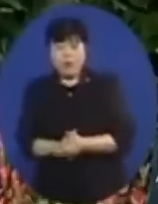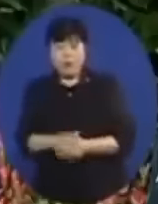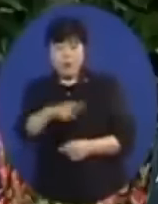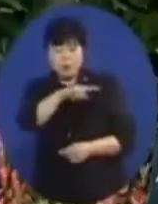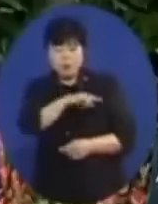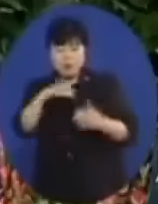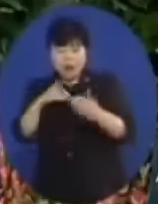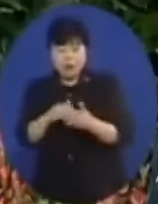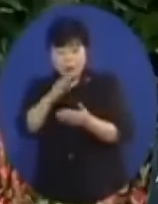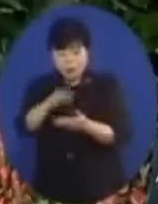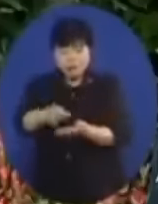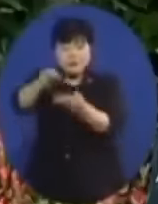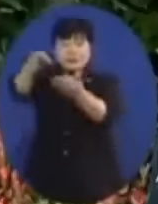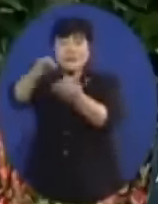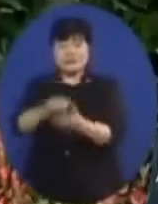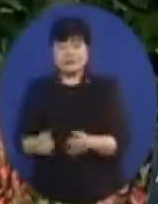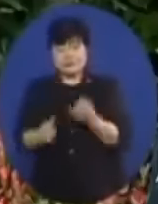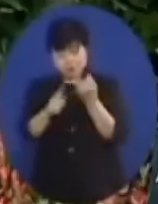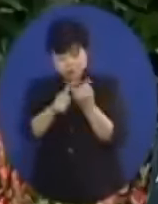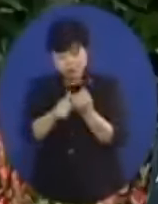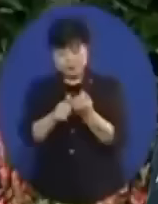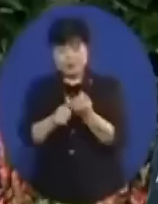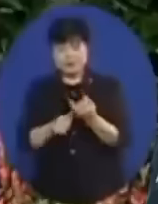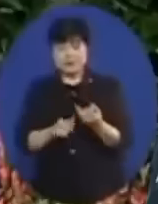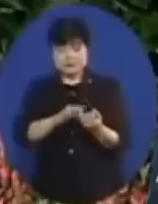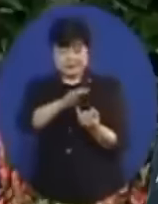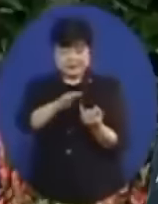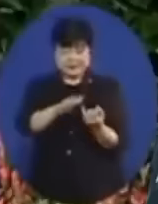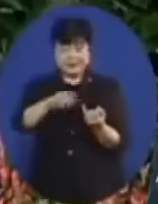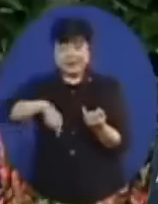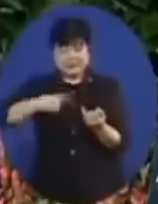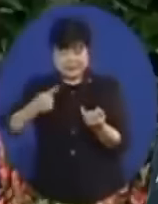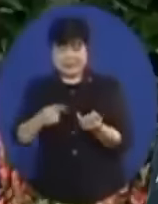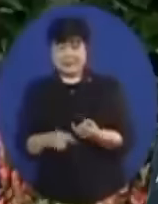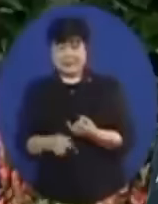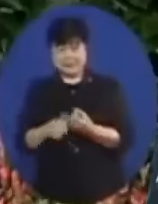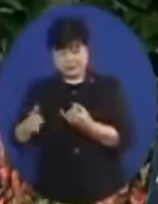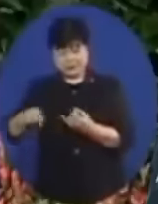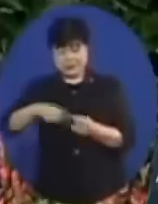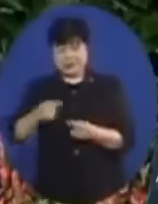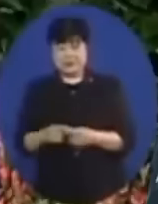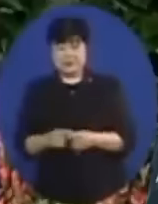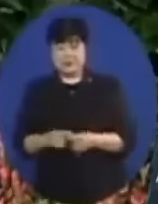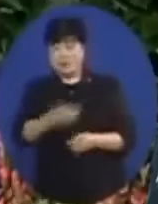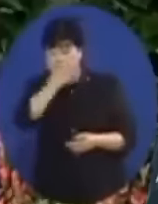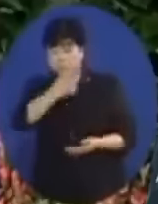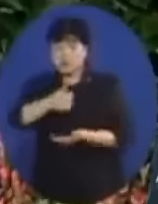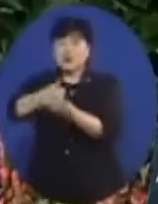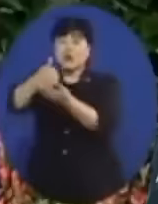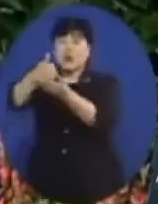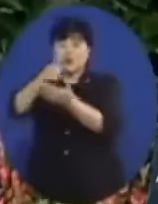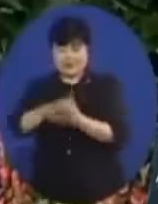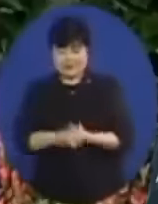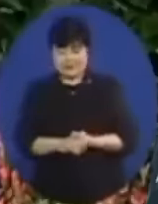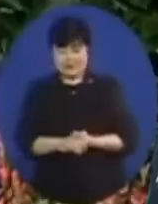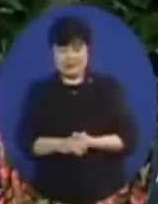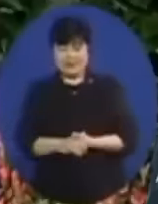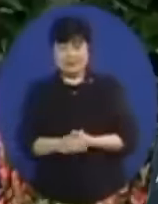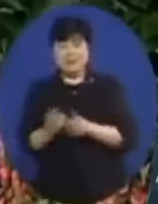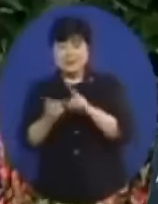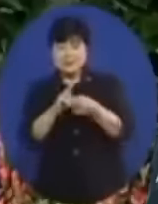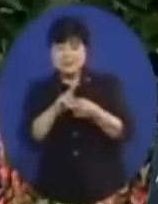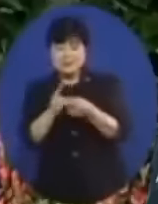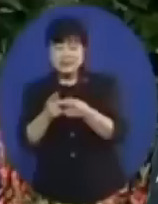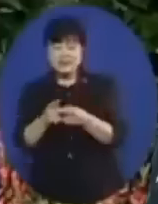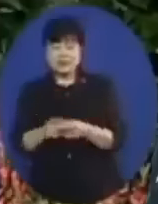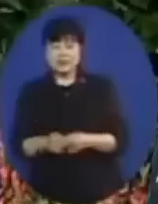예물을 드리라고 했으며 부부간에는 아내 사랑하기를 자신같이 하고 아내도 자기 남편을 존경하라고 했으며 모든 사람은